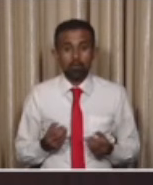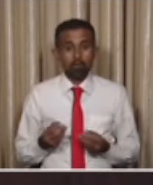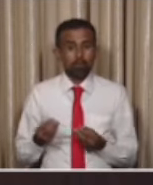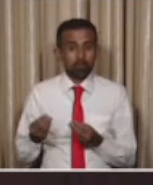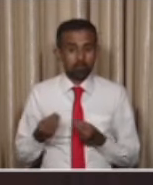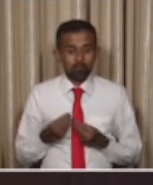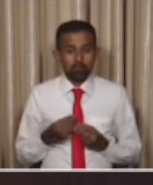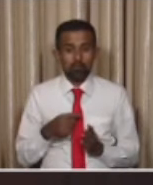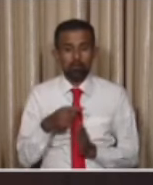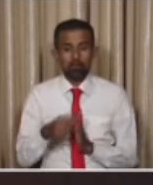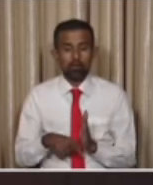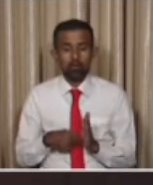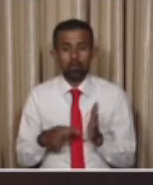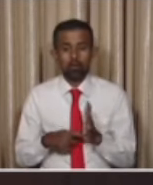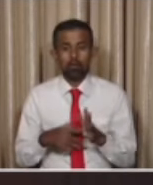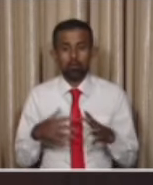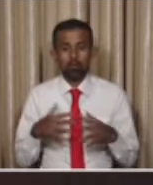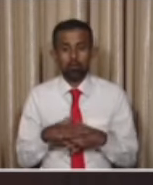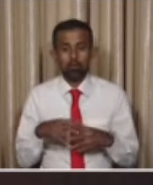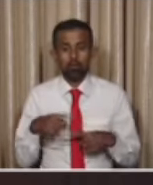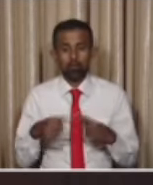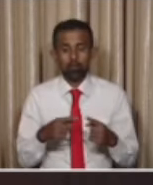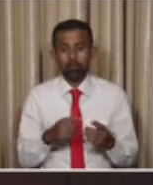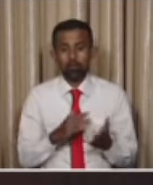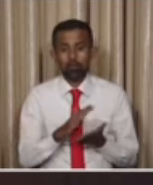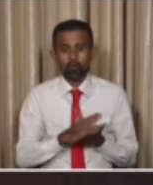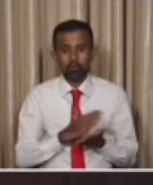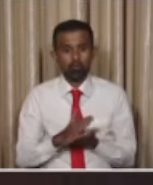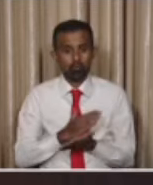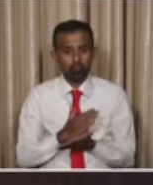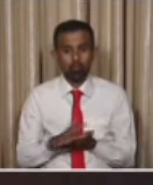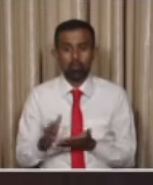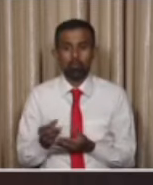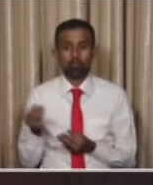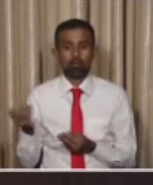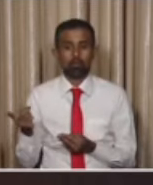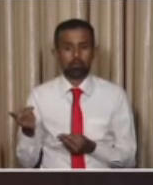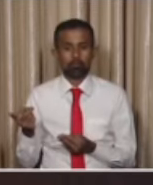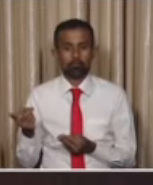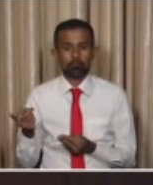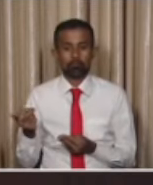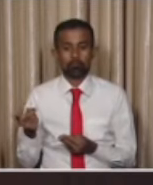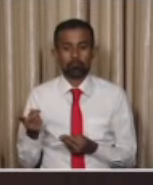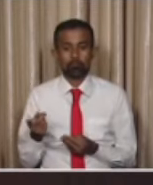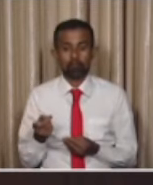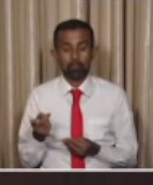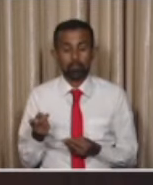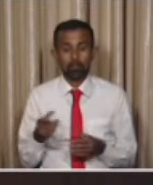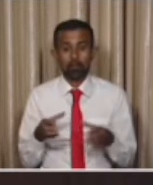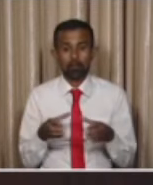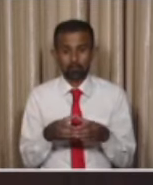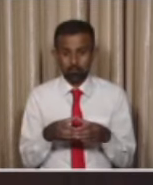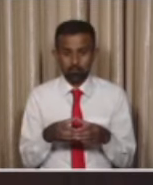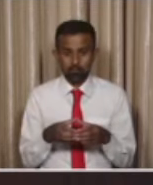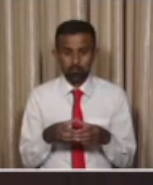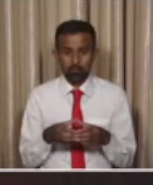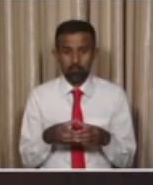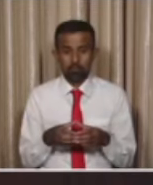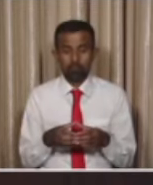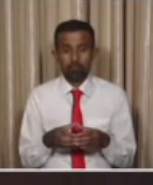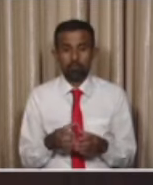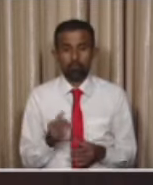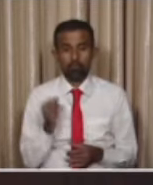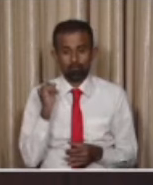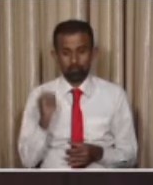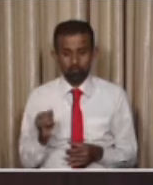kerana ni merate, niatnya kriyat makan, ani kutta ayatan. Ikan sahayogi labadi yutte ayatan. Hebei, eva ayatan, anta dusi tu